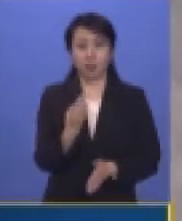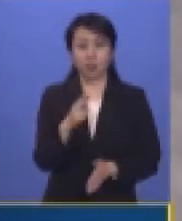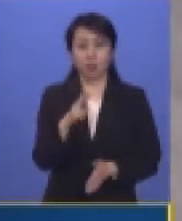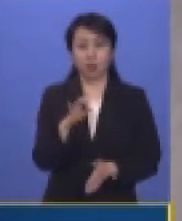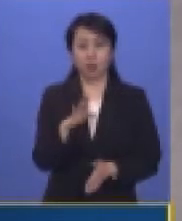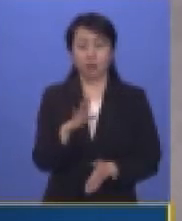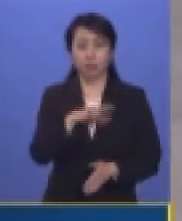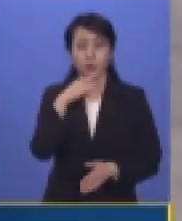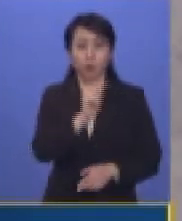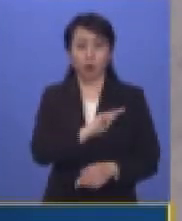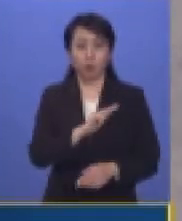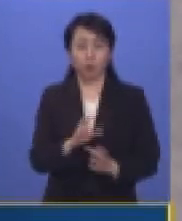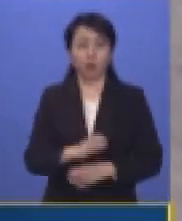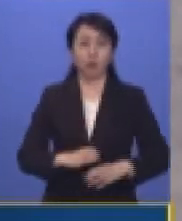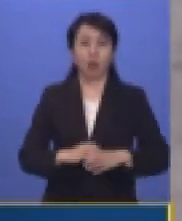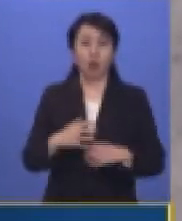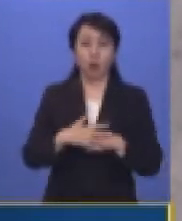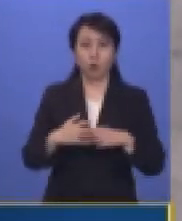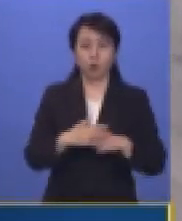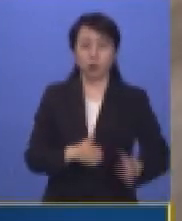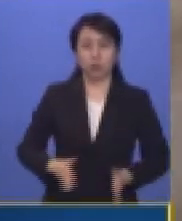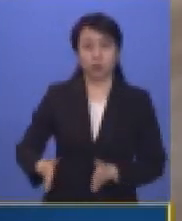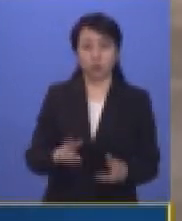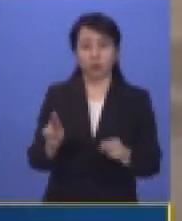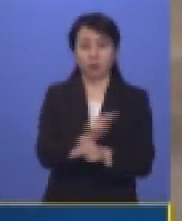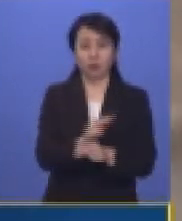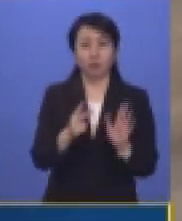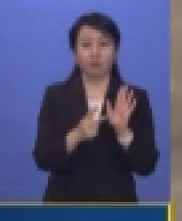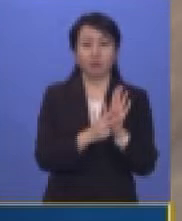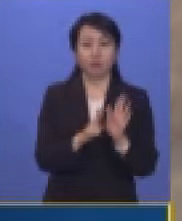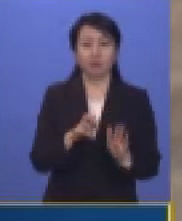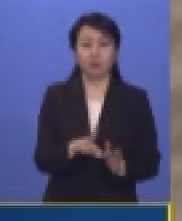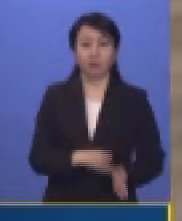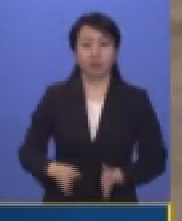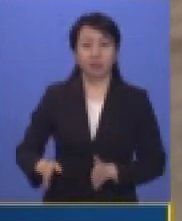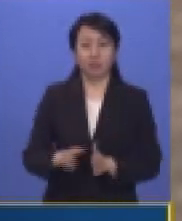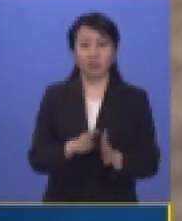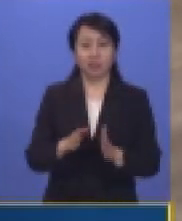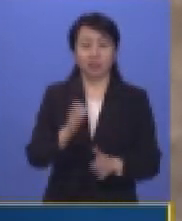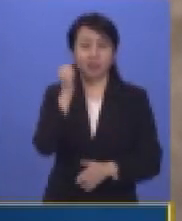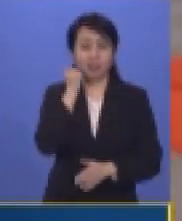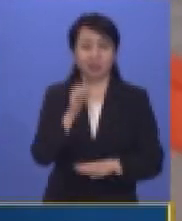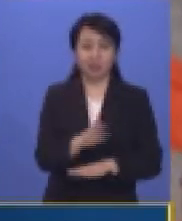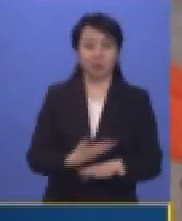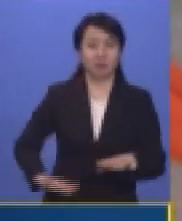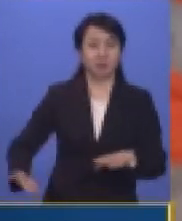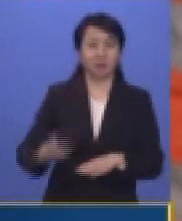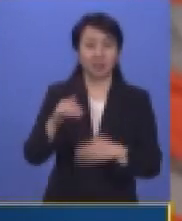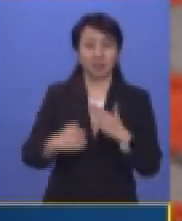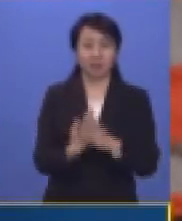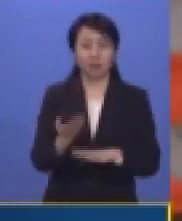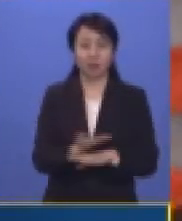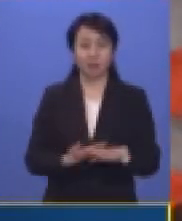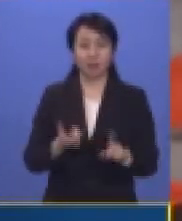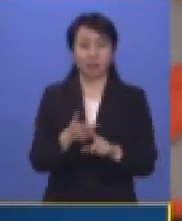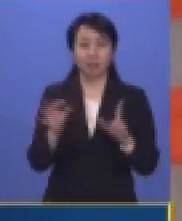Лавровка-Келеровка-Тайнша-Чкалово кипит работа. Товарищество Кокшетау-Жолдара ремонтирует 8 километров дороги. Убирают старое покрытие и укладывают новый асфальт.